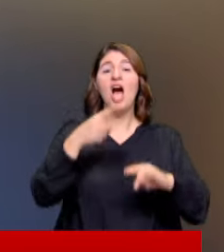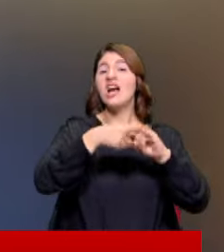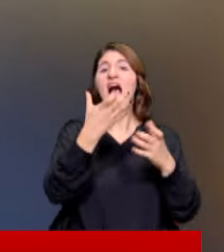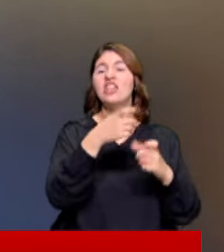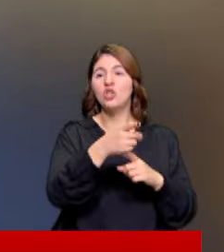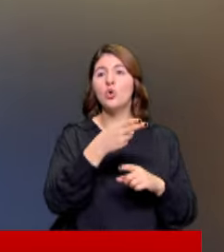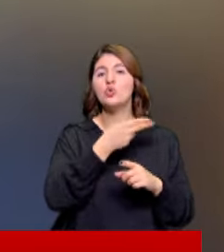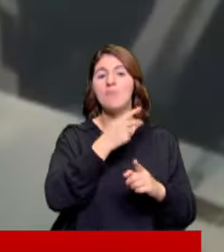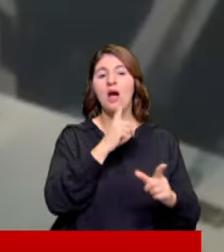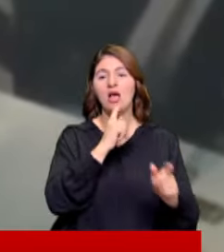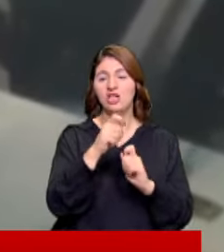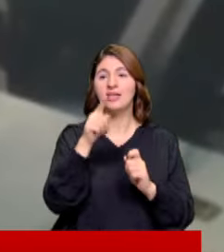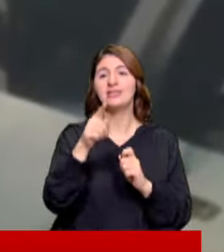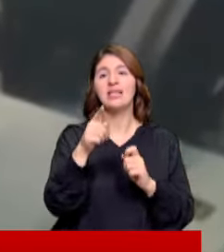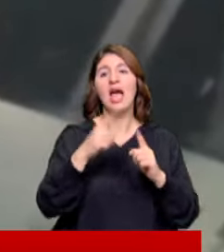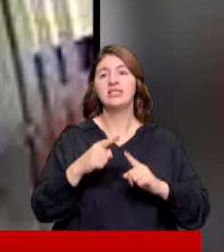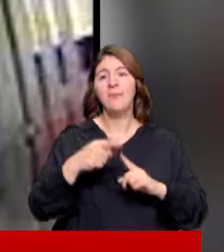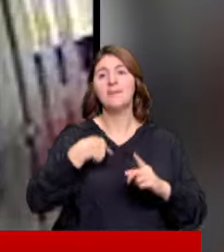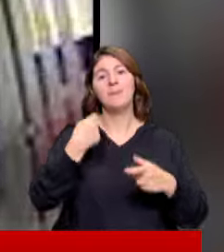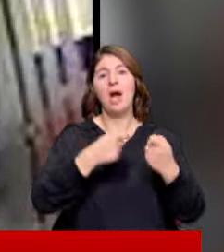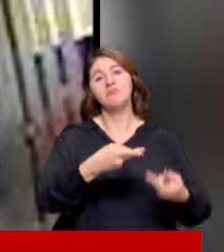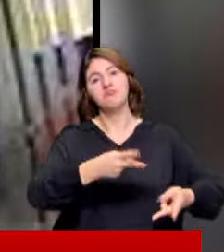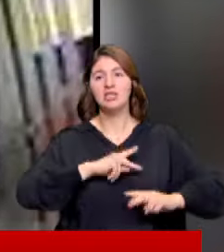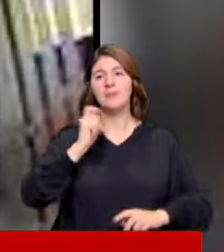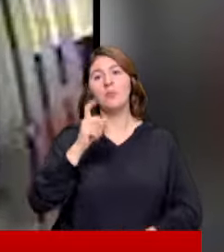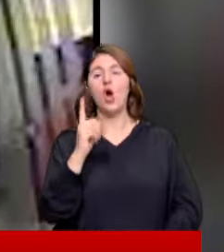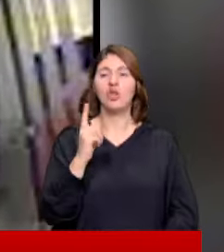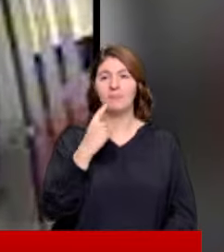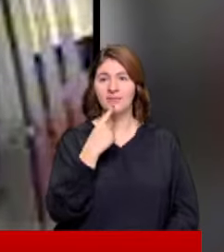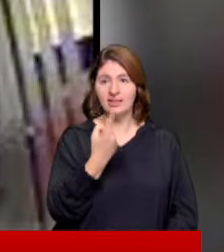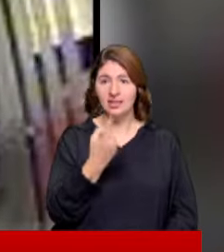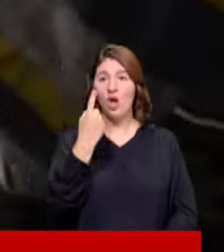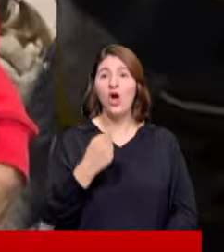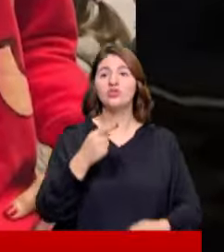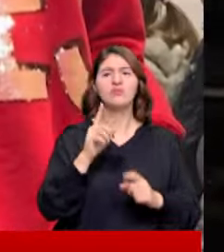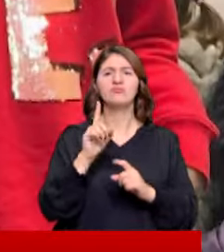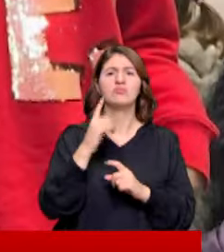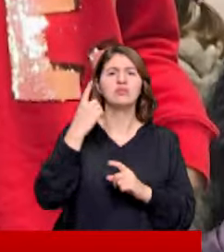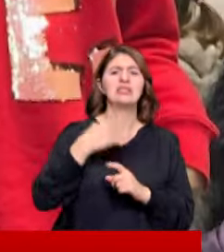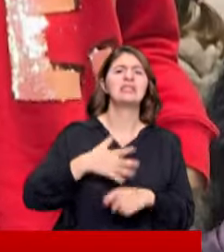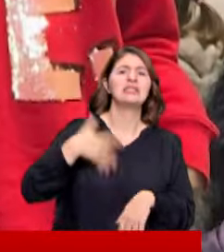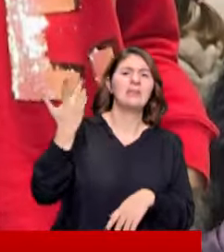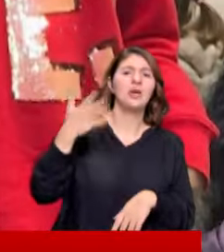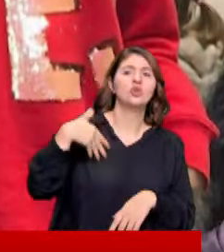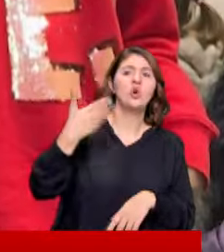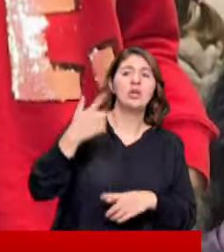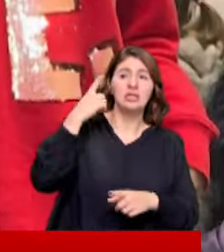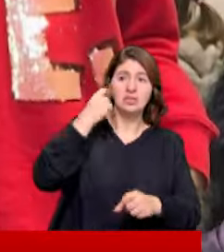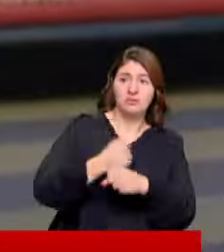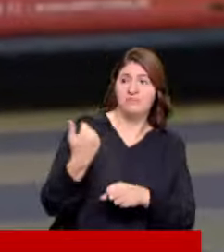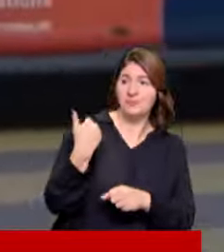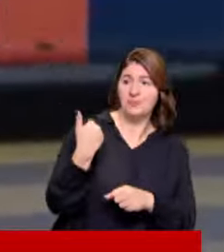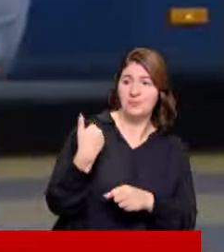Ateş'in kulüple anlaştık, sizin de hesaplarınızı bizim bankaya taşıyalım hocam dediğini, önce olumsuz yaklaştığını ama daha sonra Ateş'in